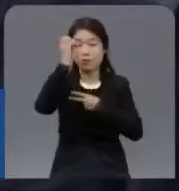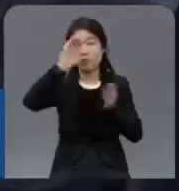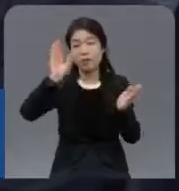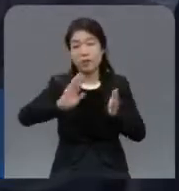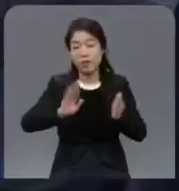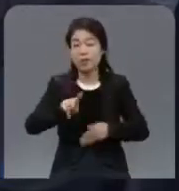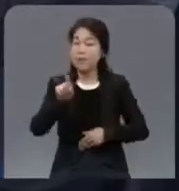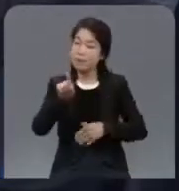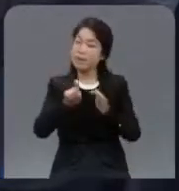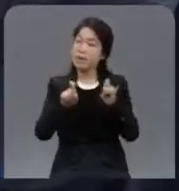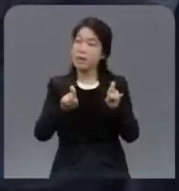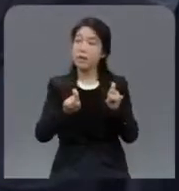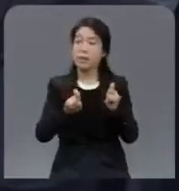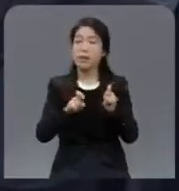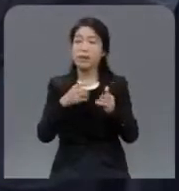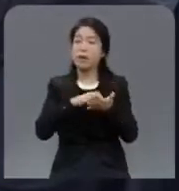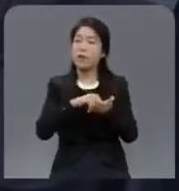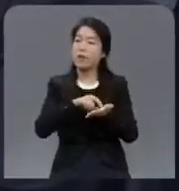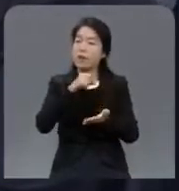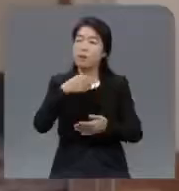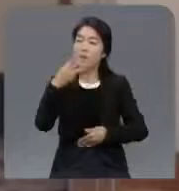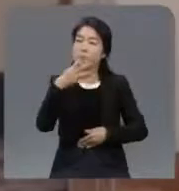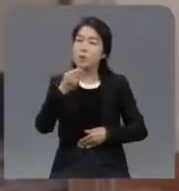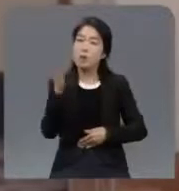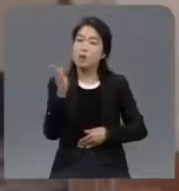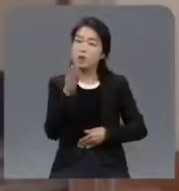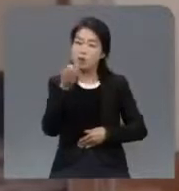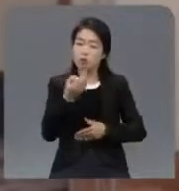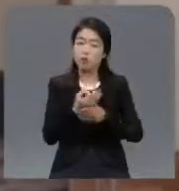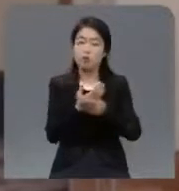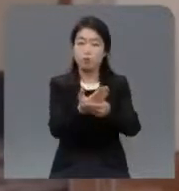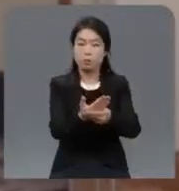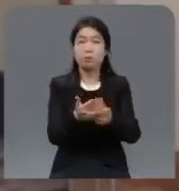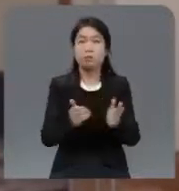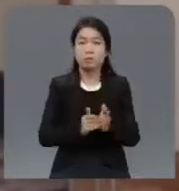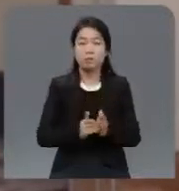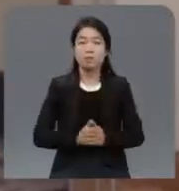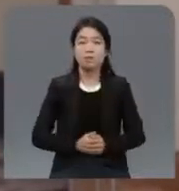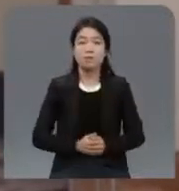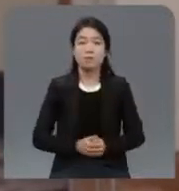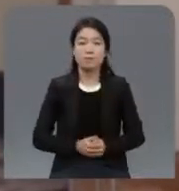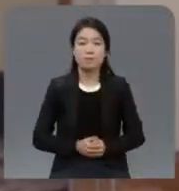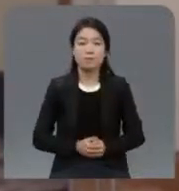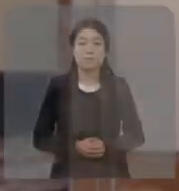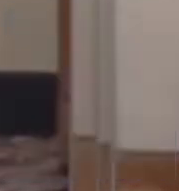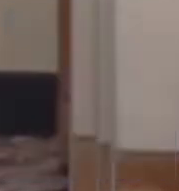중고등학생 10여 명에게 3천만 원 상당의 장학금이 전달됐습니다. 지금까지 단신 브리핑이었습니다.